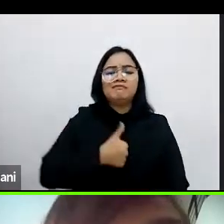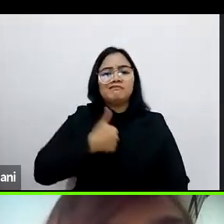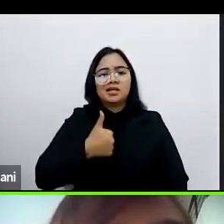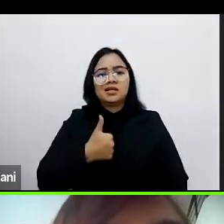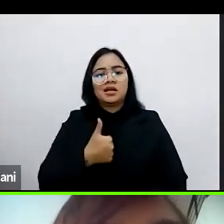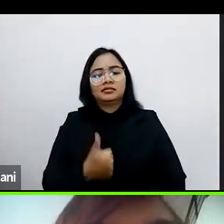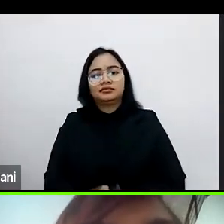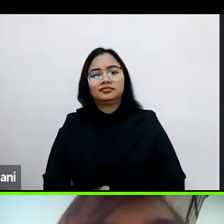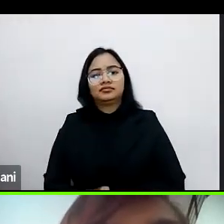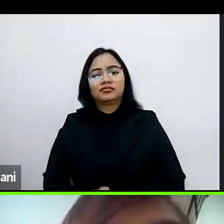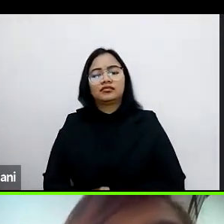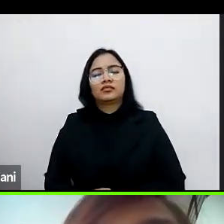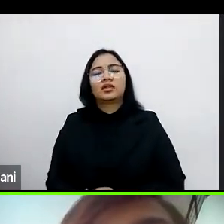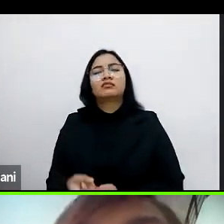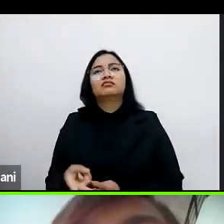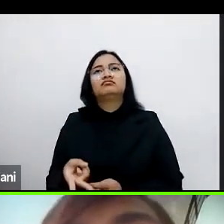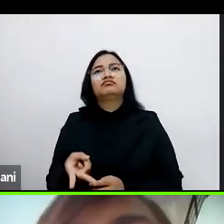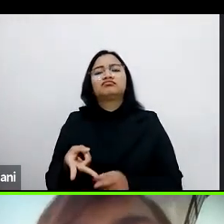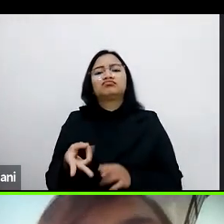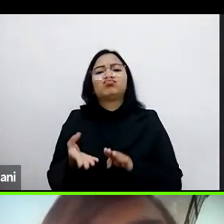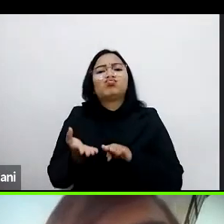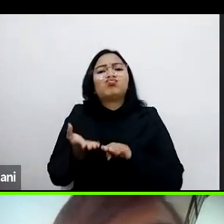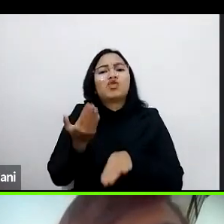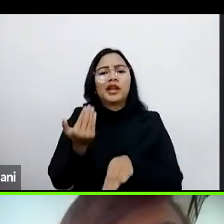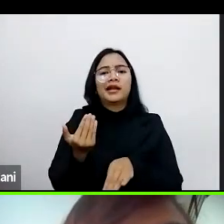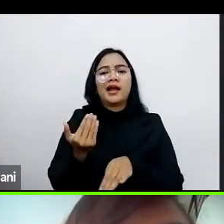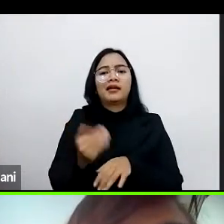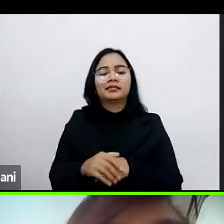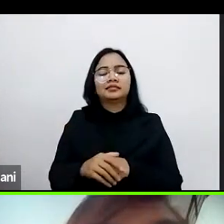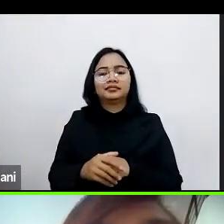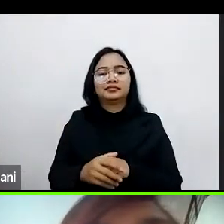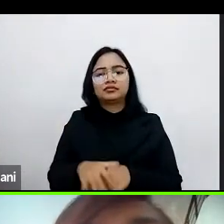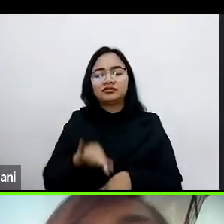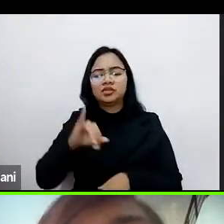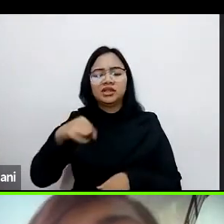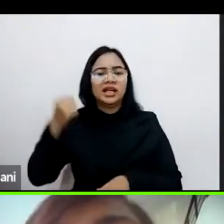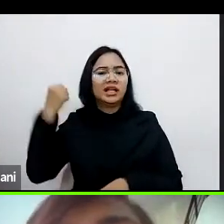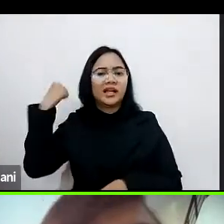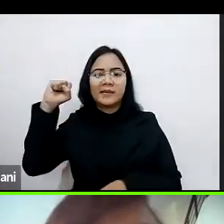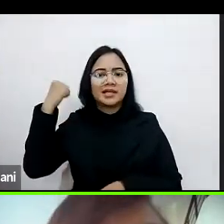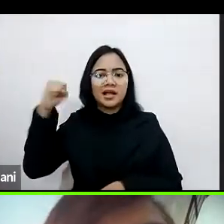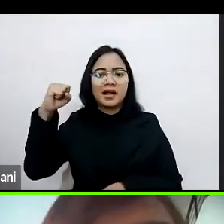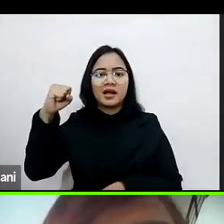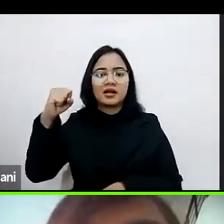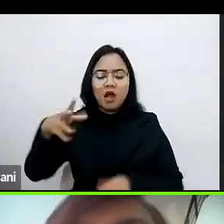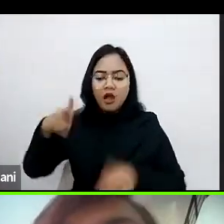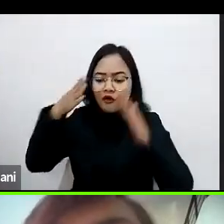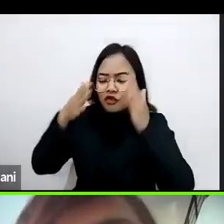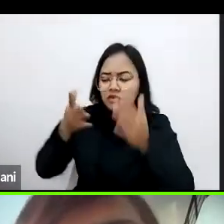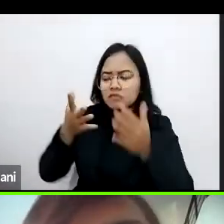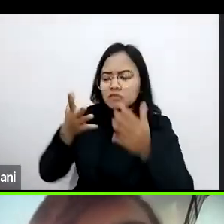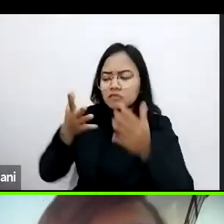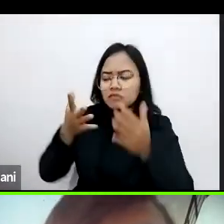namanya dipulihkan gitu kan, seperti itu kan jadi tidak bisa gitu. Jadi fokus pada gimana nih kita